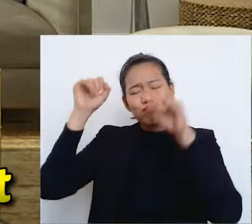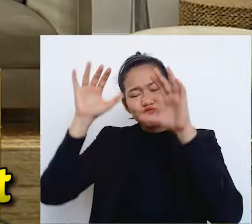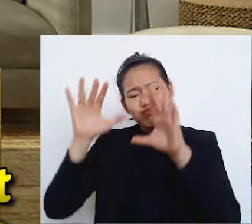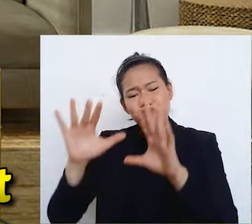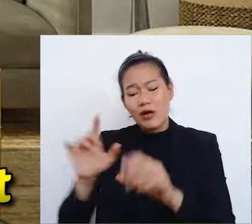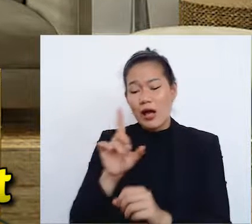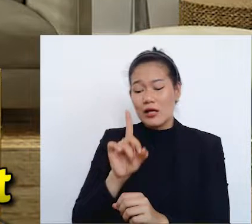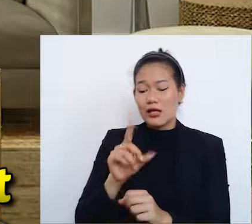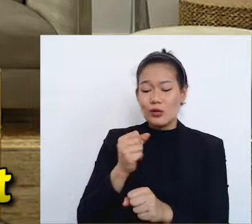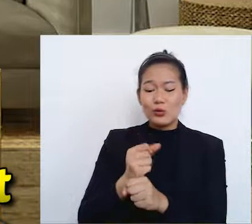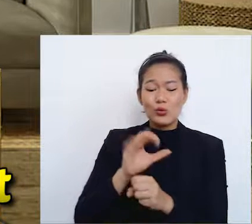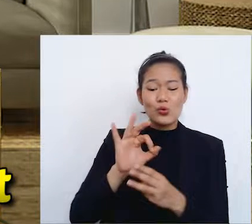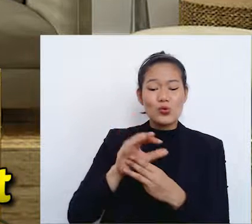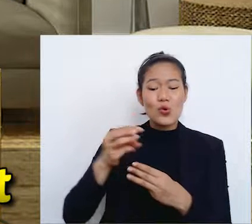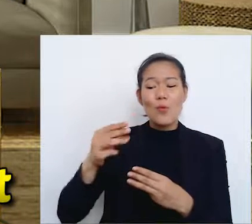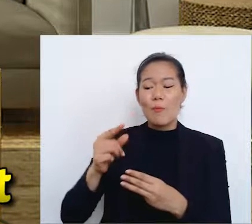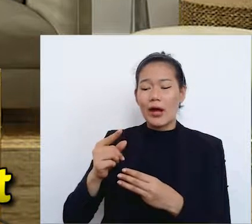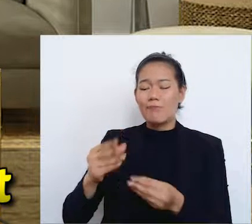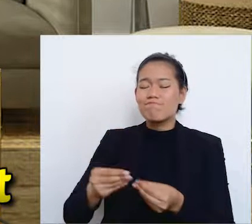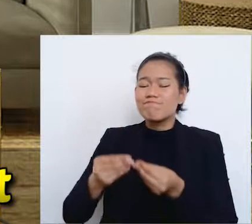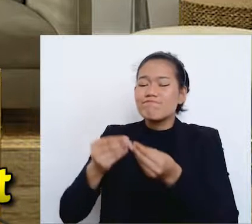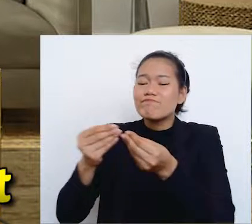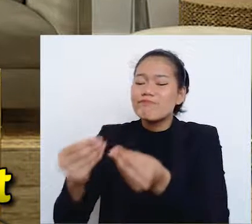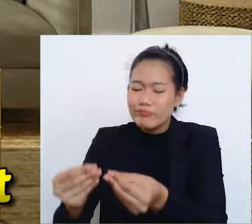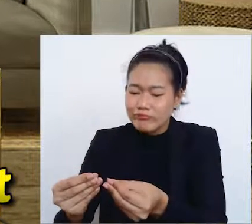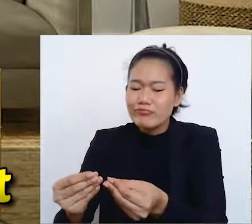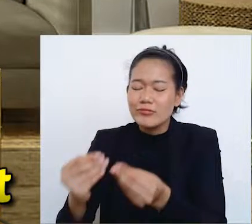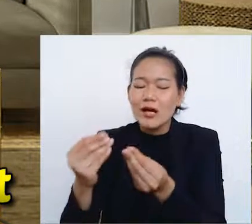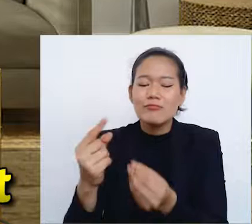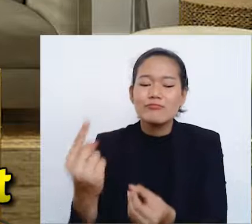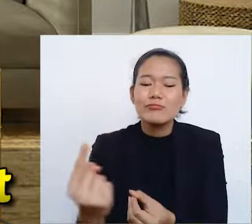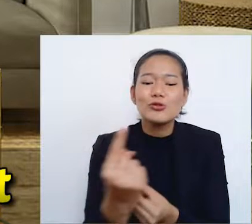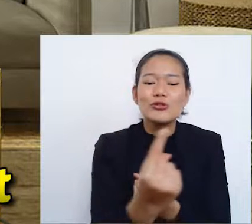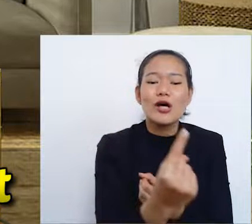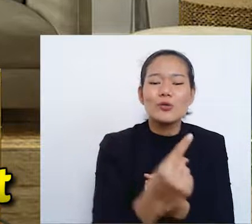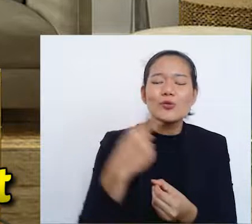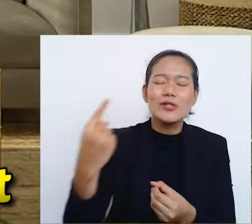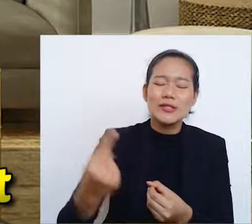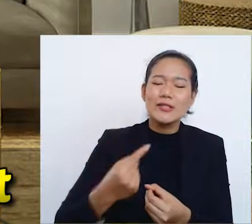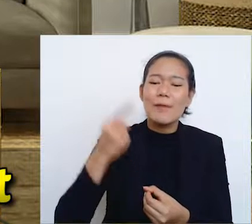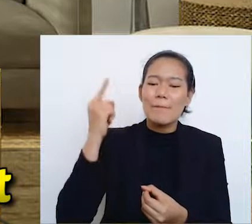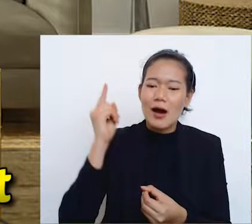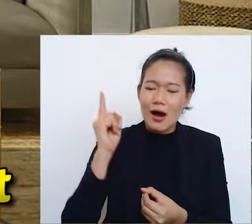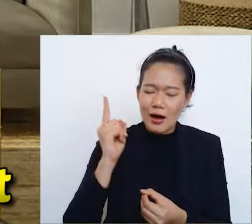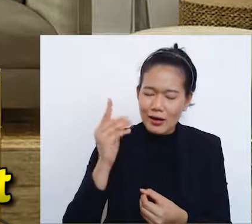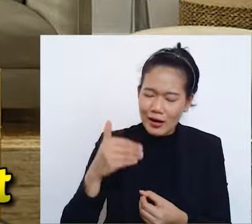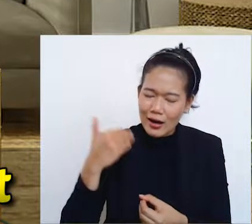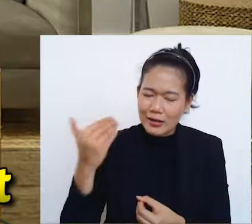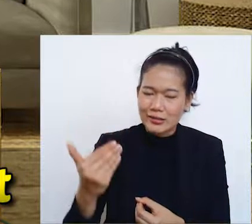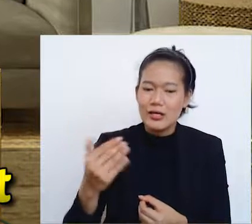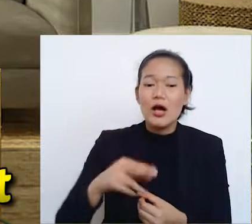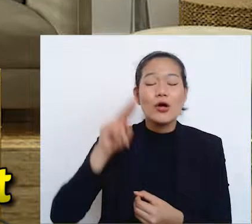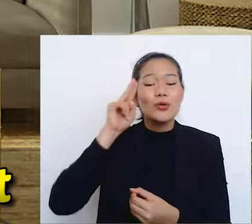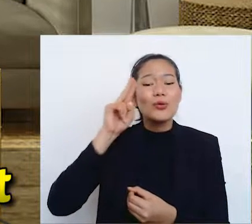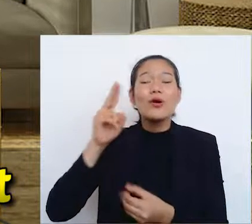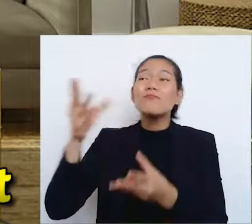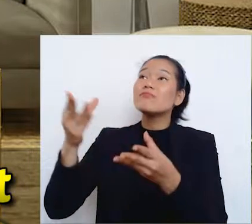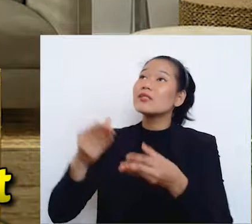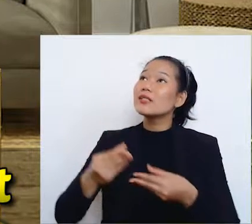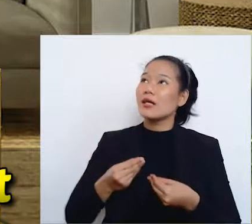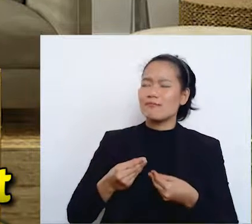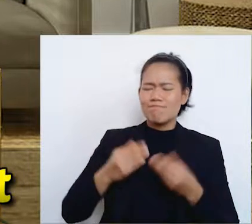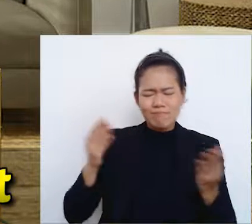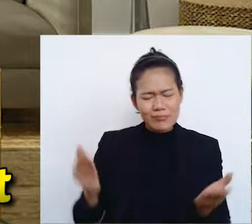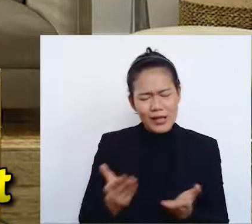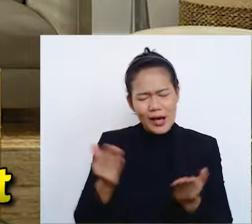memberikan satu gomer setiap hari untuk setiap kami. Tuhan yang memberikan itu kepada kami, Tuhan